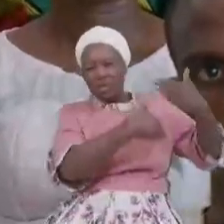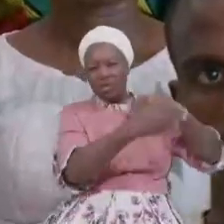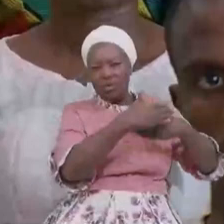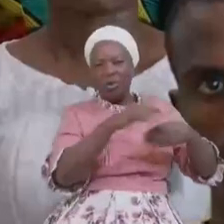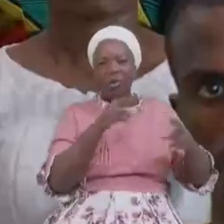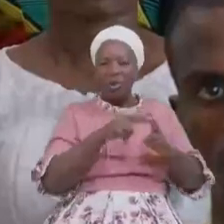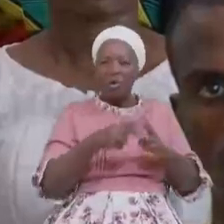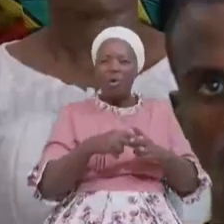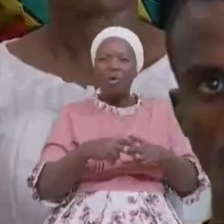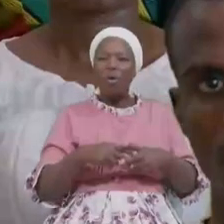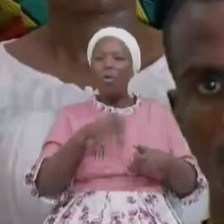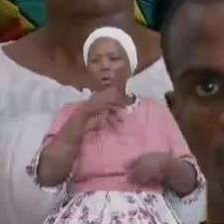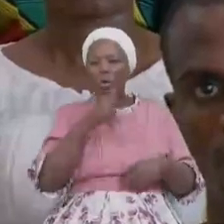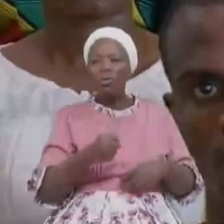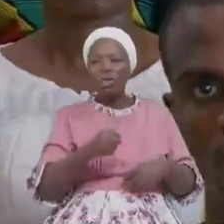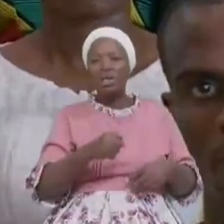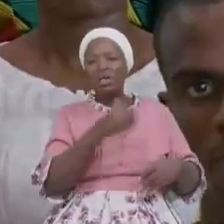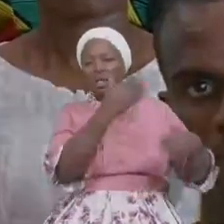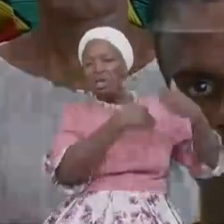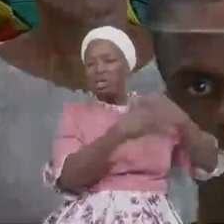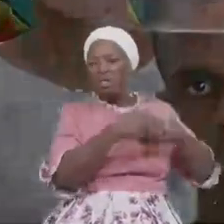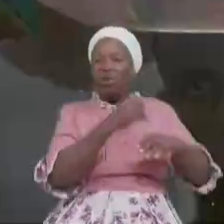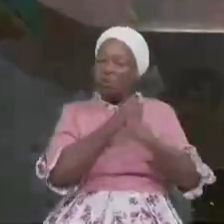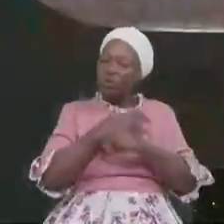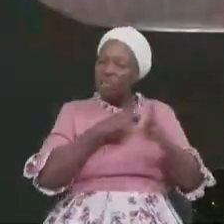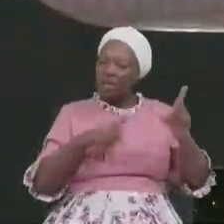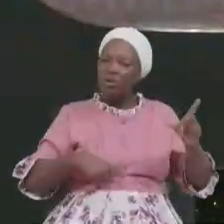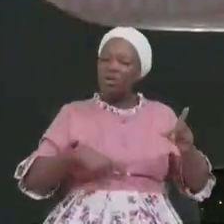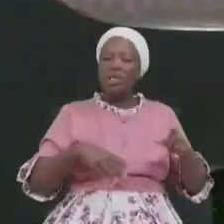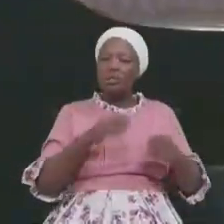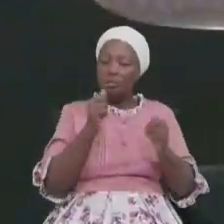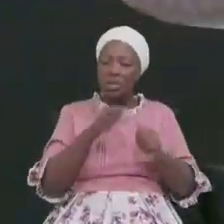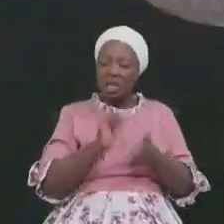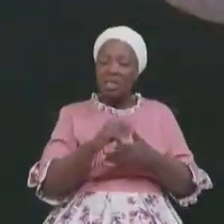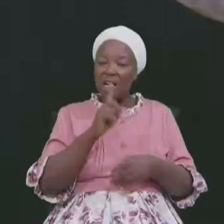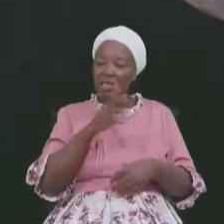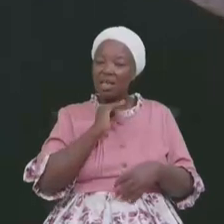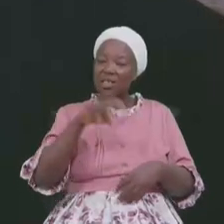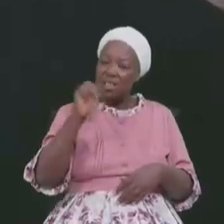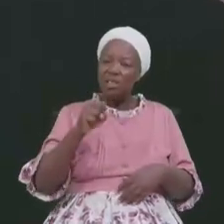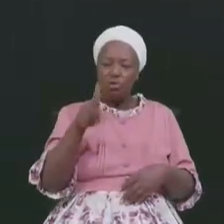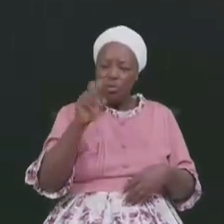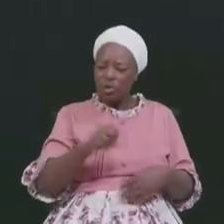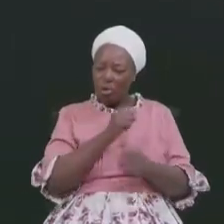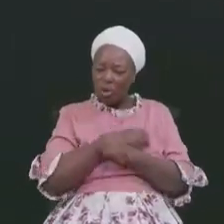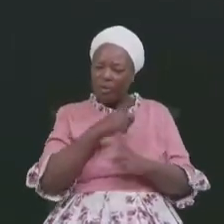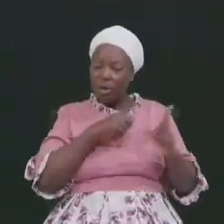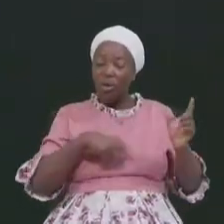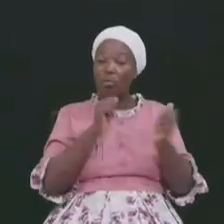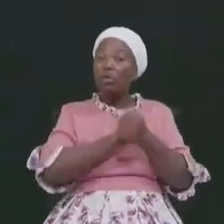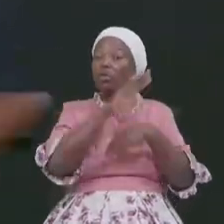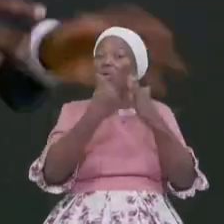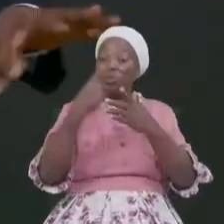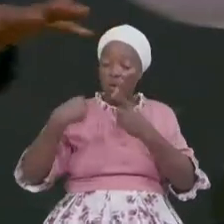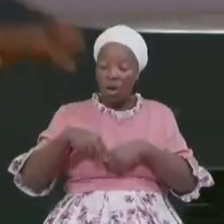oui. Tu aimeras l'Éternel ton Dieu de tout ton cœur, toute ton âme, toute ta pensée. La seule manière où c'est possible, c'est